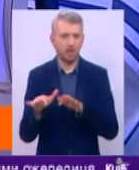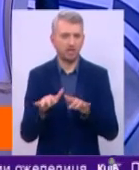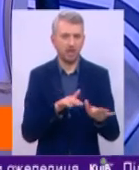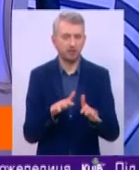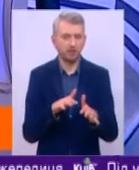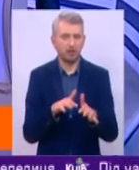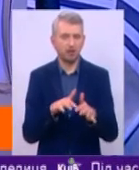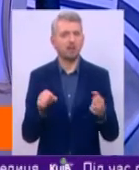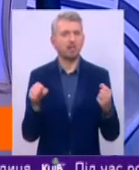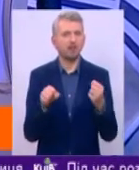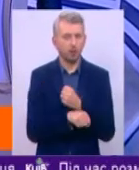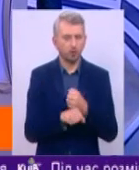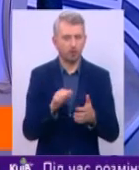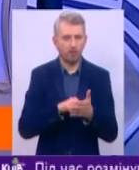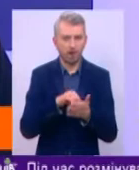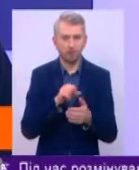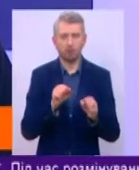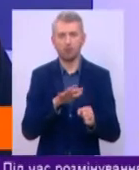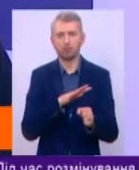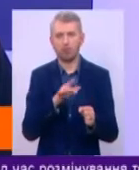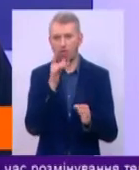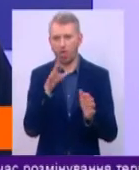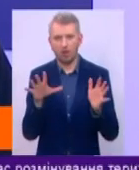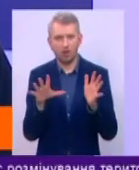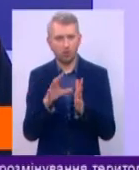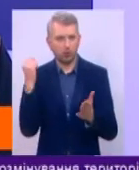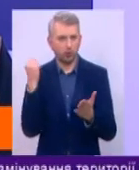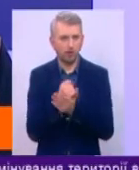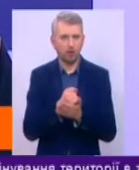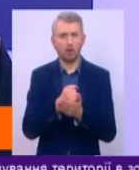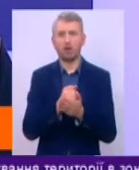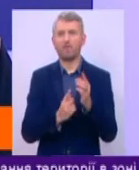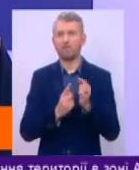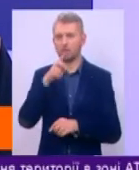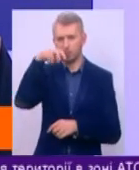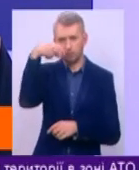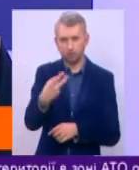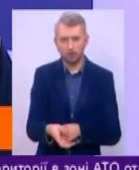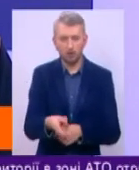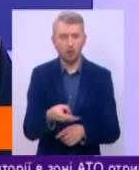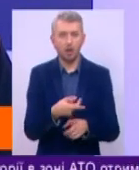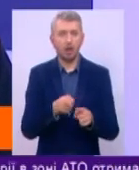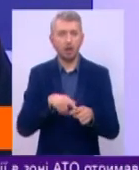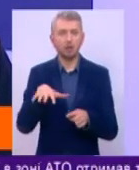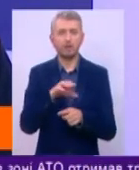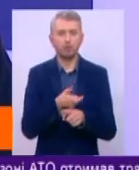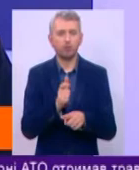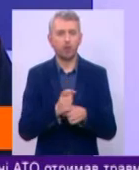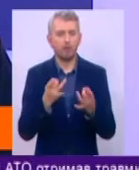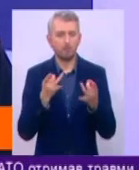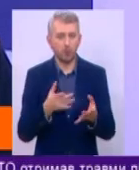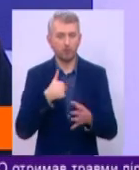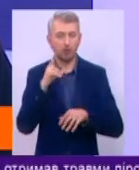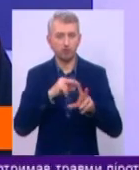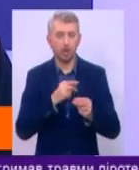какого-то травмирующего фактора. Это может быть или ток, или падение с высоты. То есть это все более просто, я